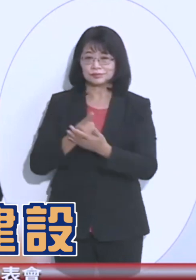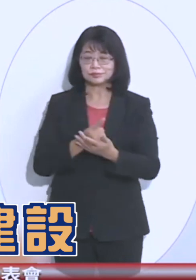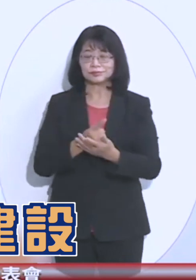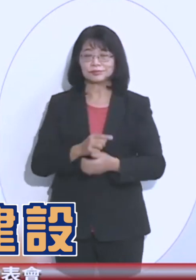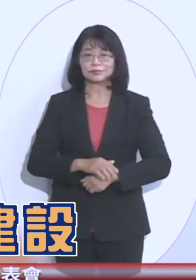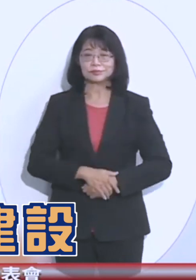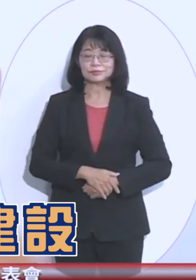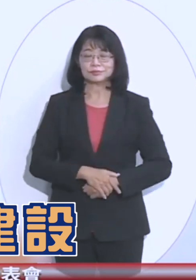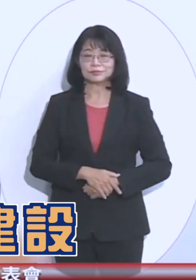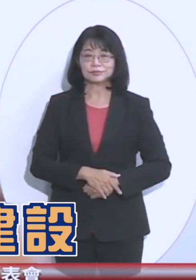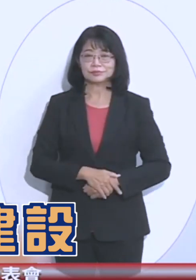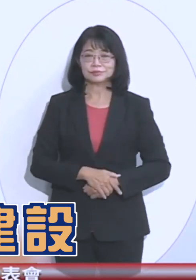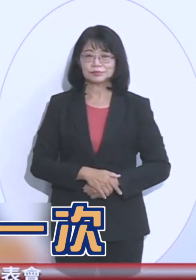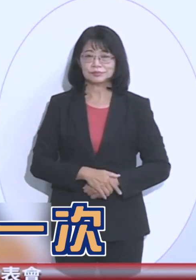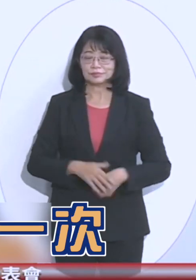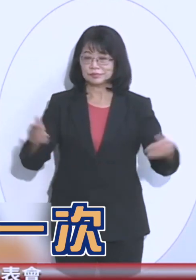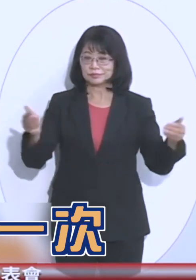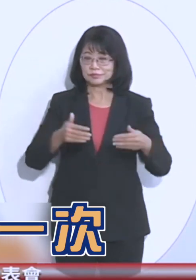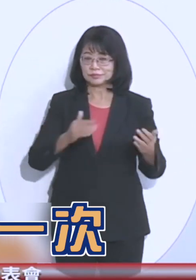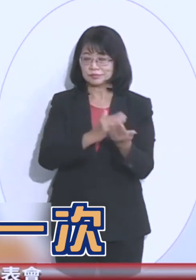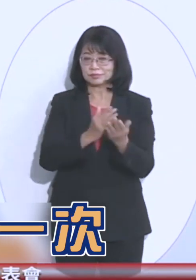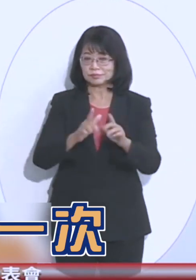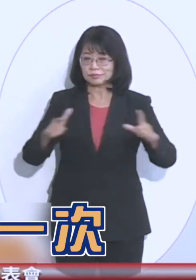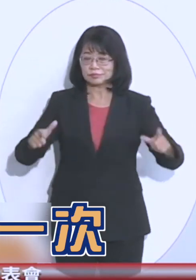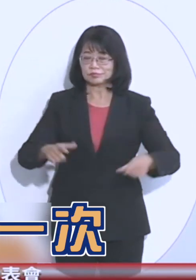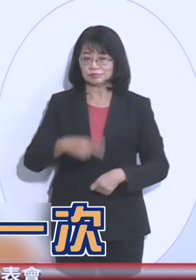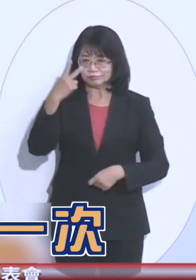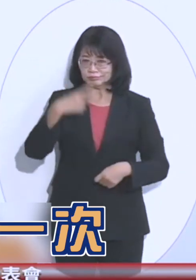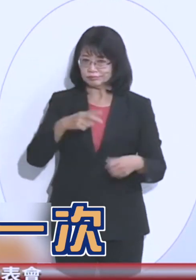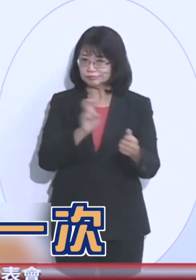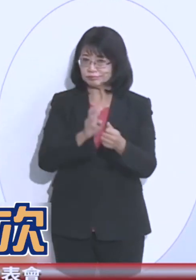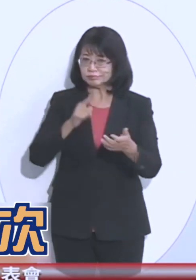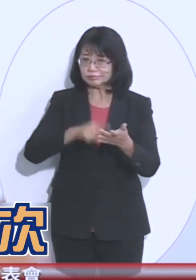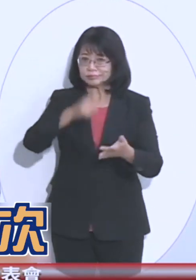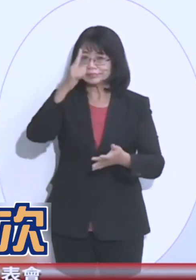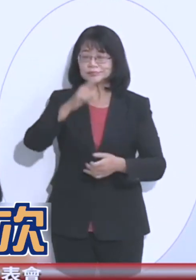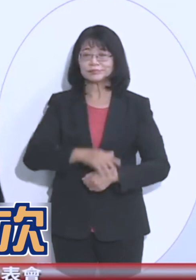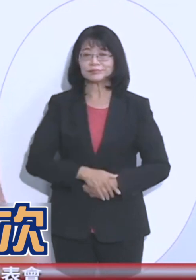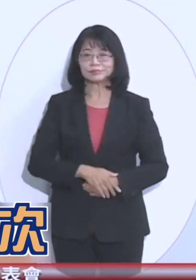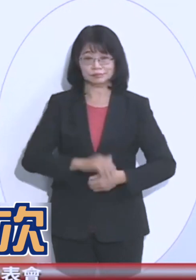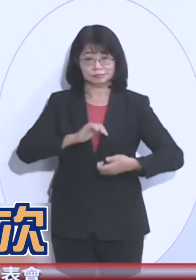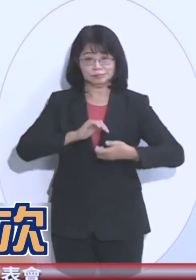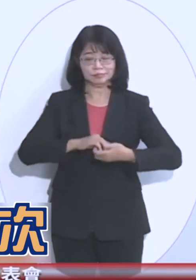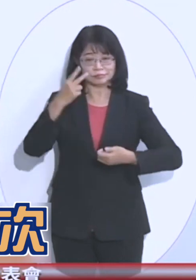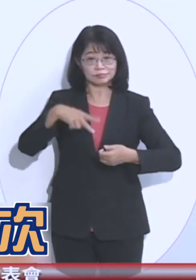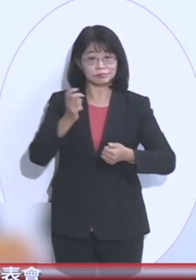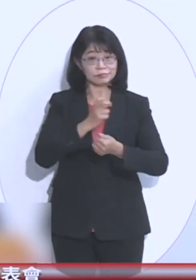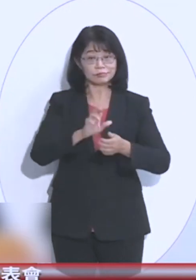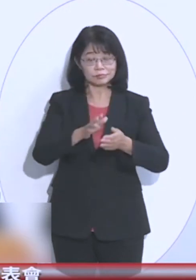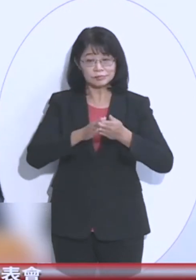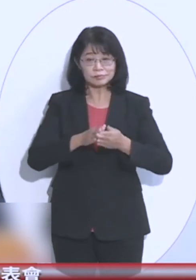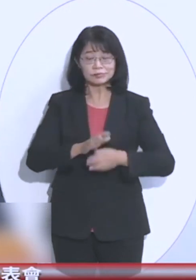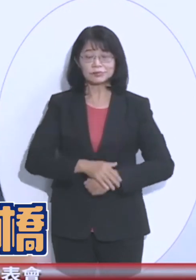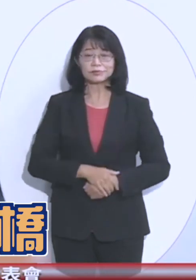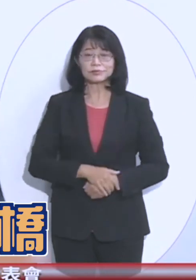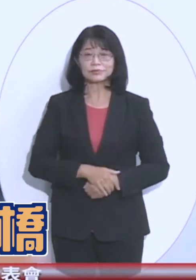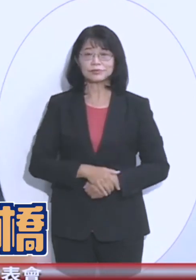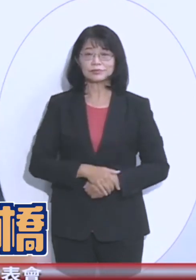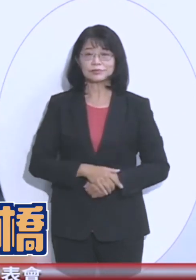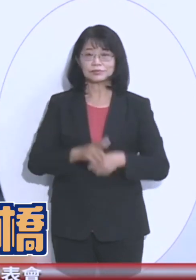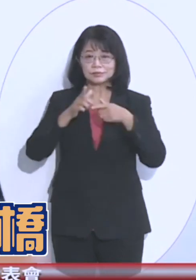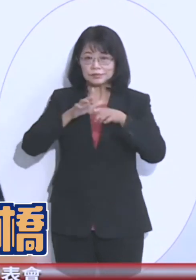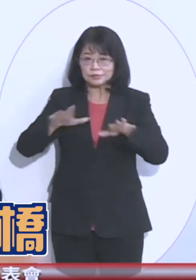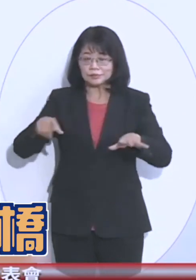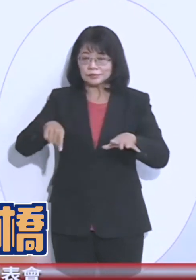动的建设，我拢会重新审视一摆，一定要审视一摆。你甲看一个安平